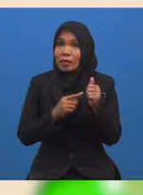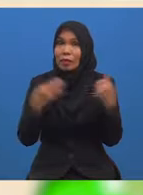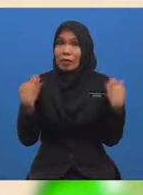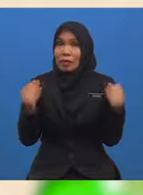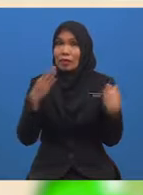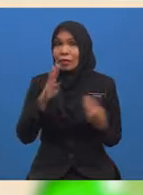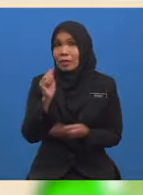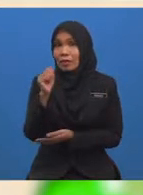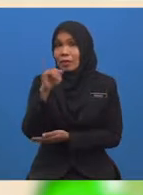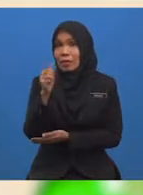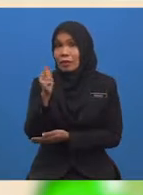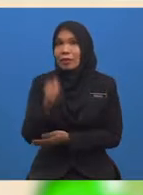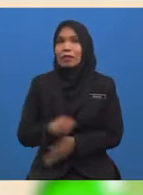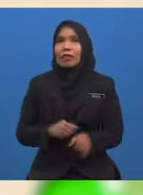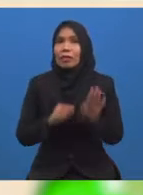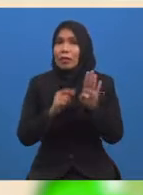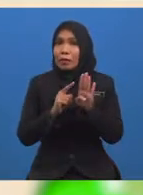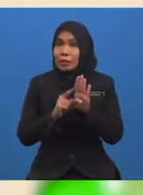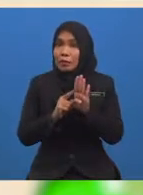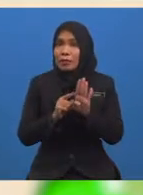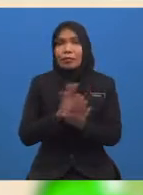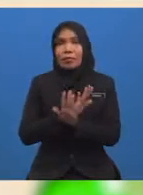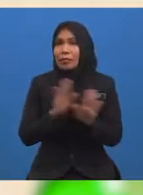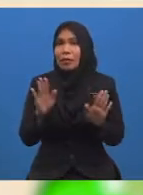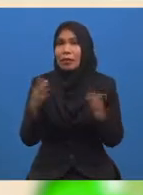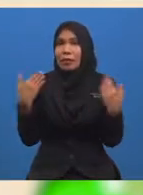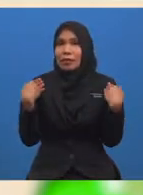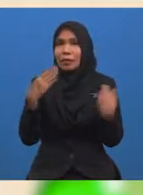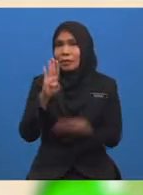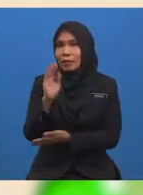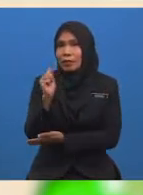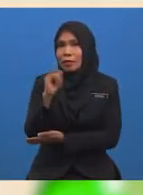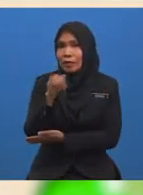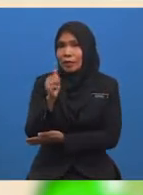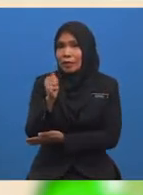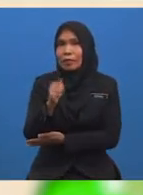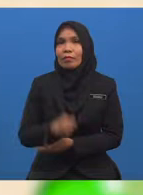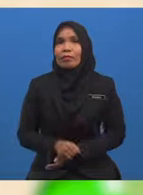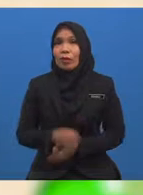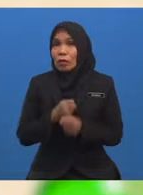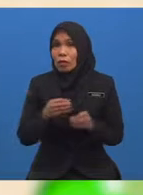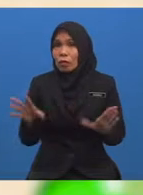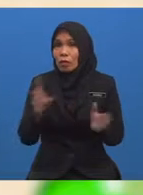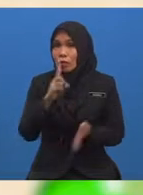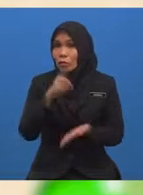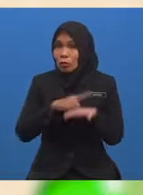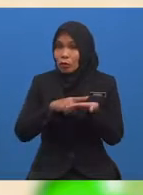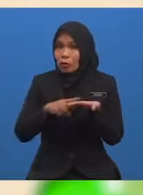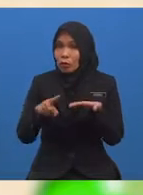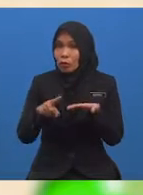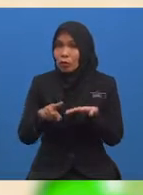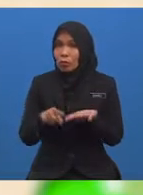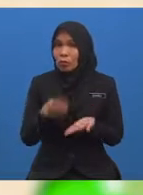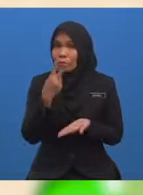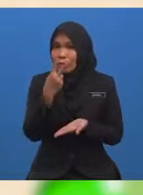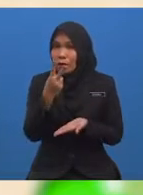tidak diletak baja. Hasil uji kaji selepas seminggu menunjukkan tumbuhan dalam pasu